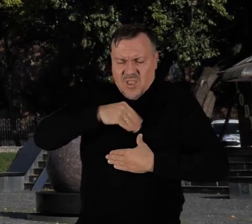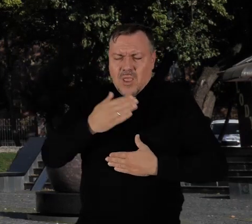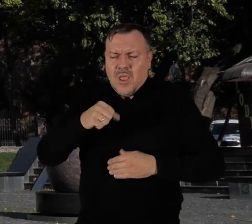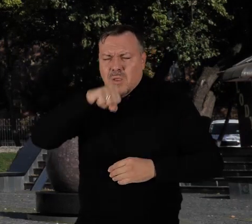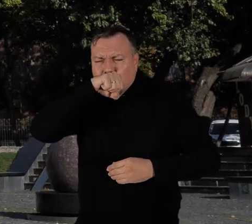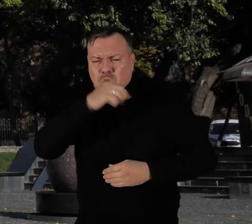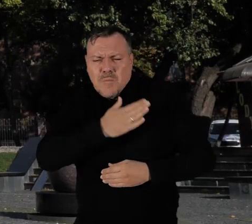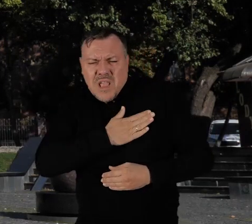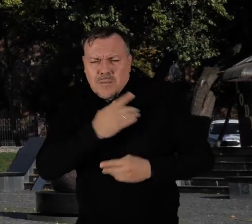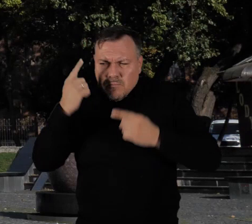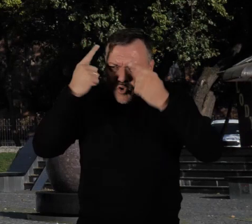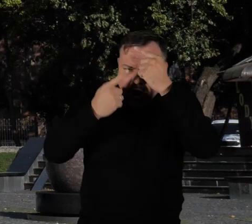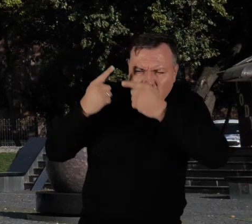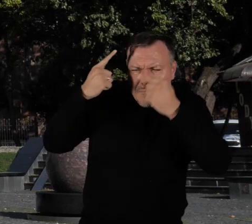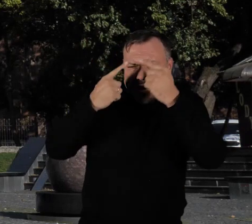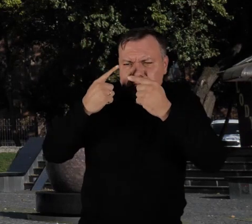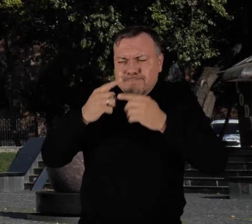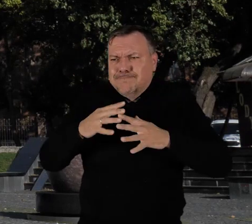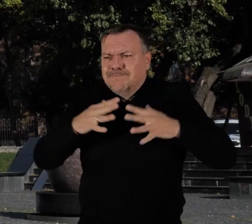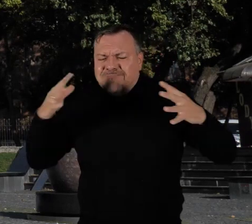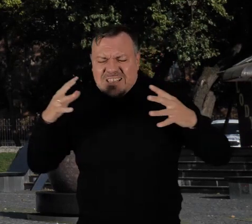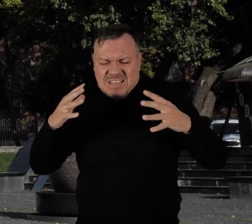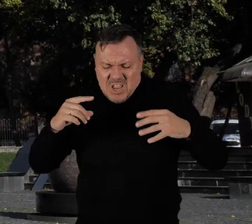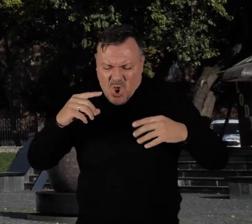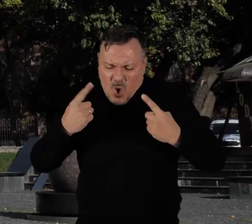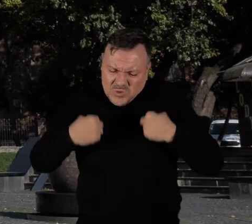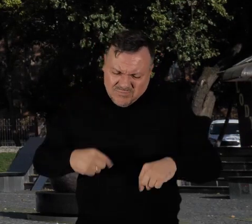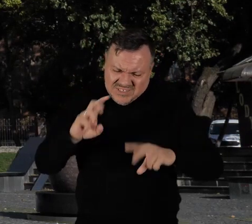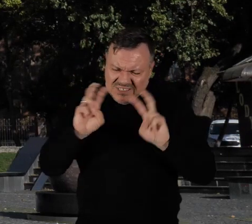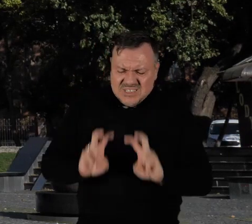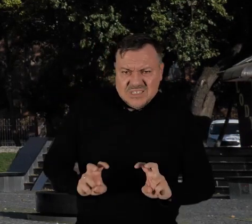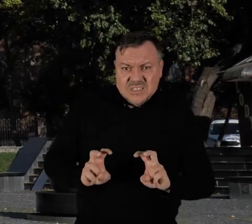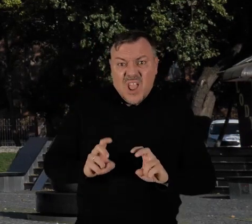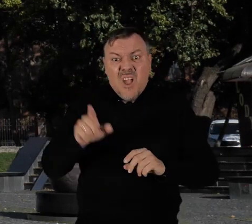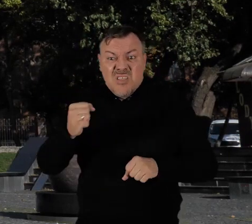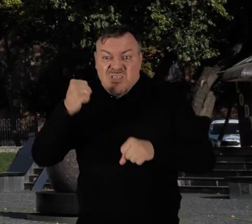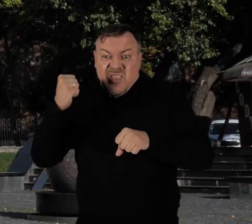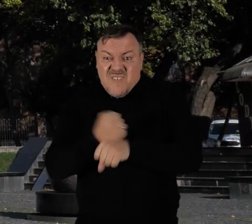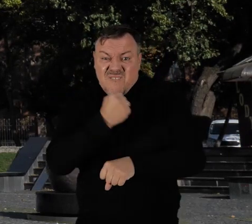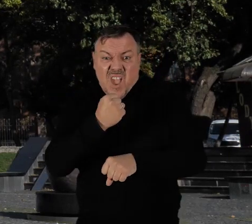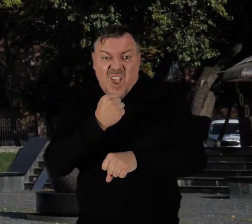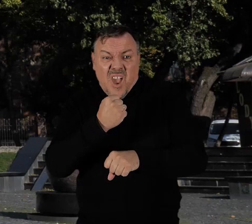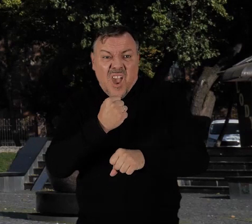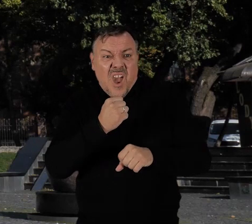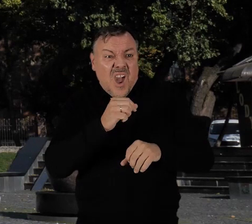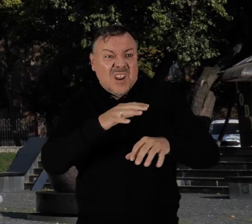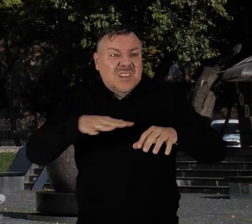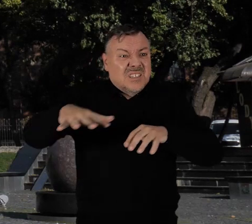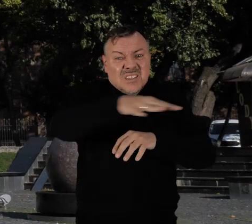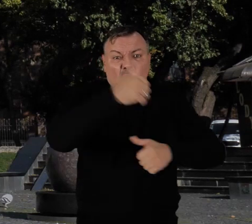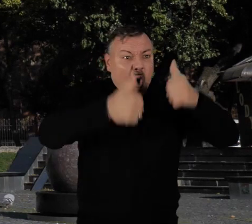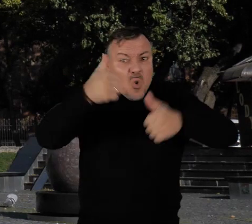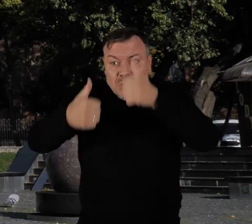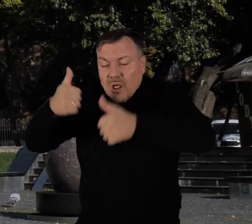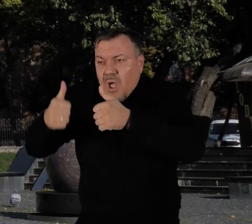jego pasji, przemyśleń, wielu osobistych kryzysów. Mimo twardych reguł konkurencji uprawianie nauki